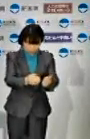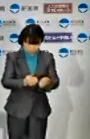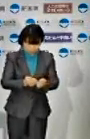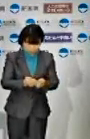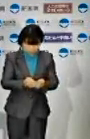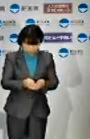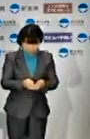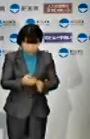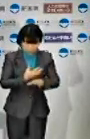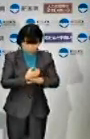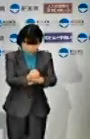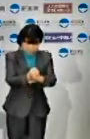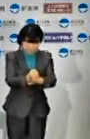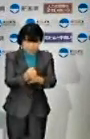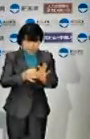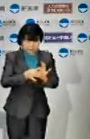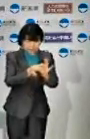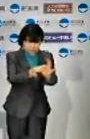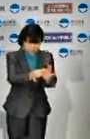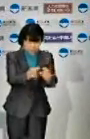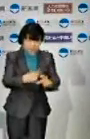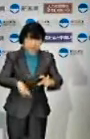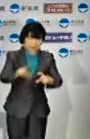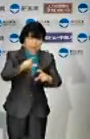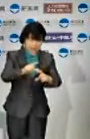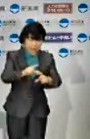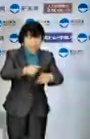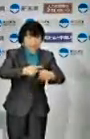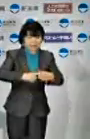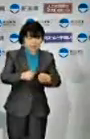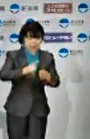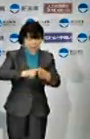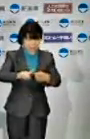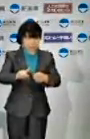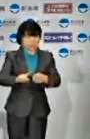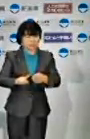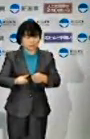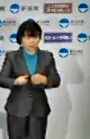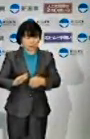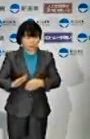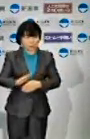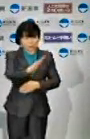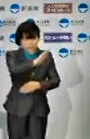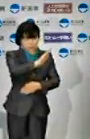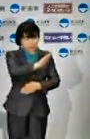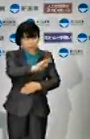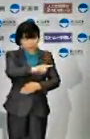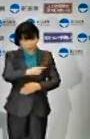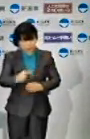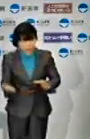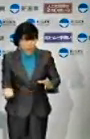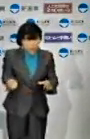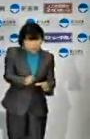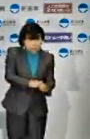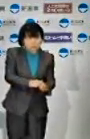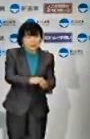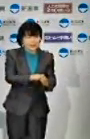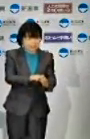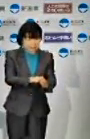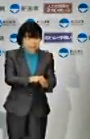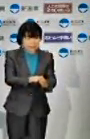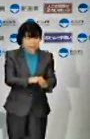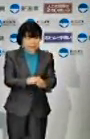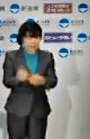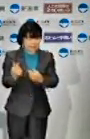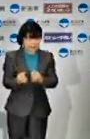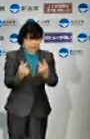には、そういう、なんていうかサービスの向上といったところも含めてですね、適切